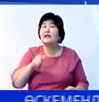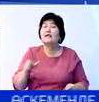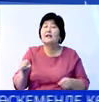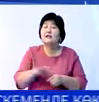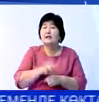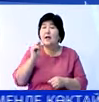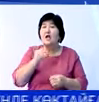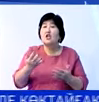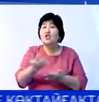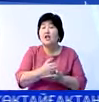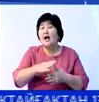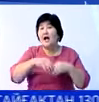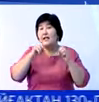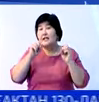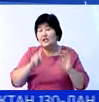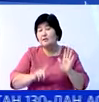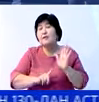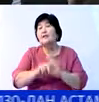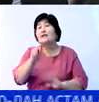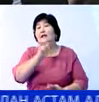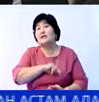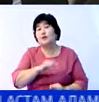меңгеріп, жинаған тәжірибелерін іске асырып көрді.